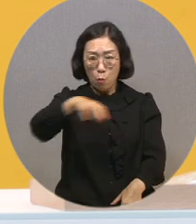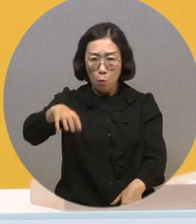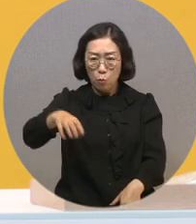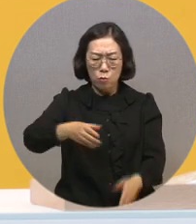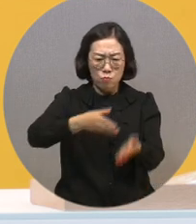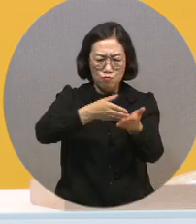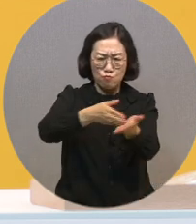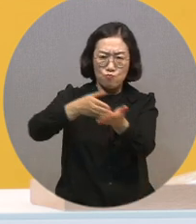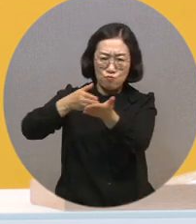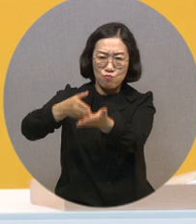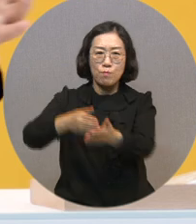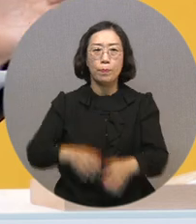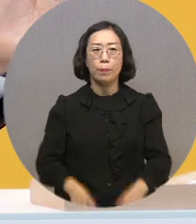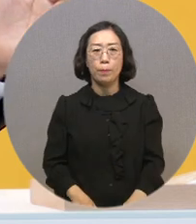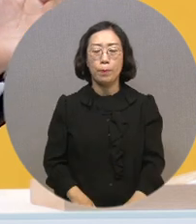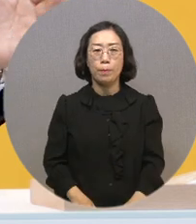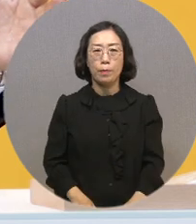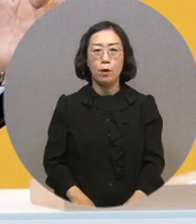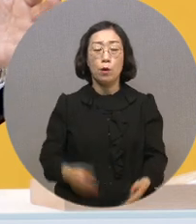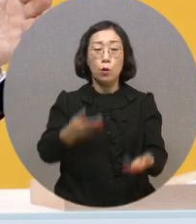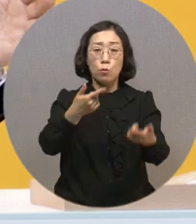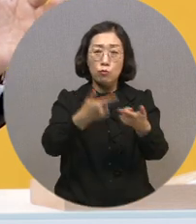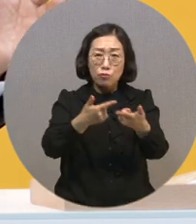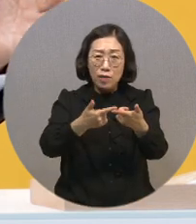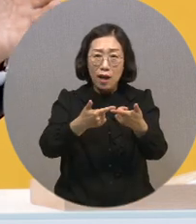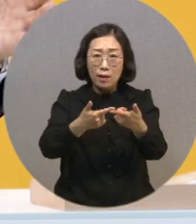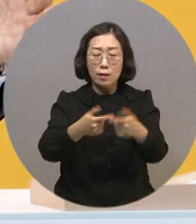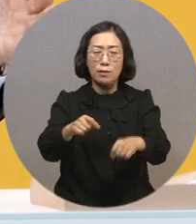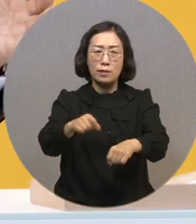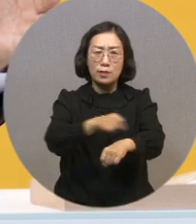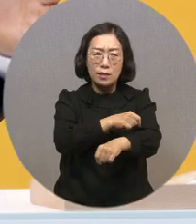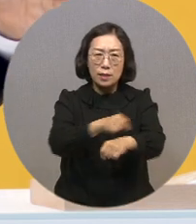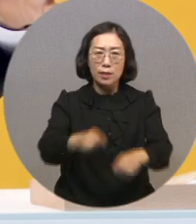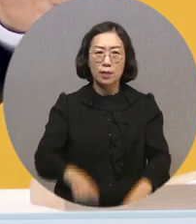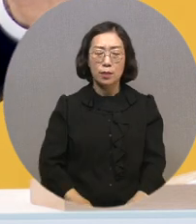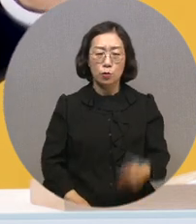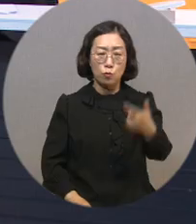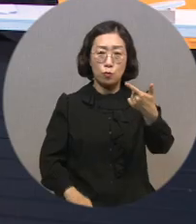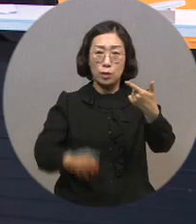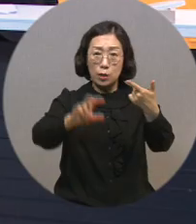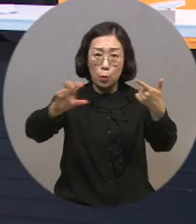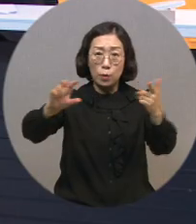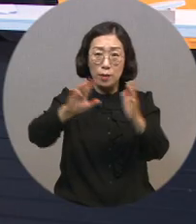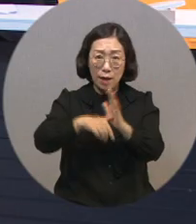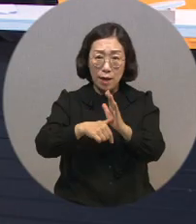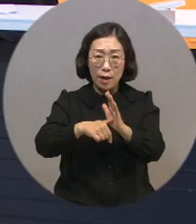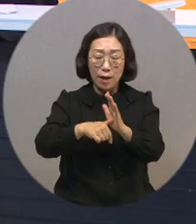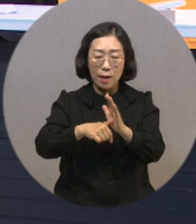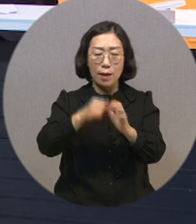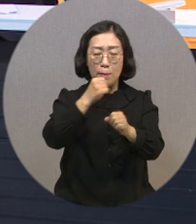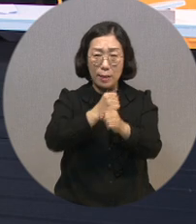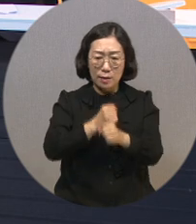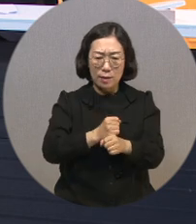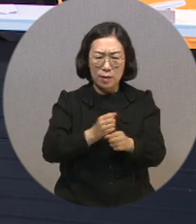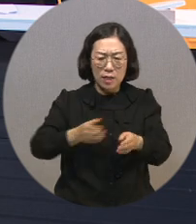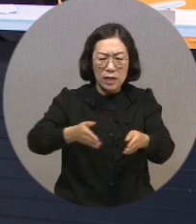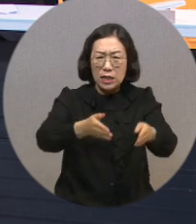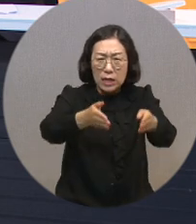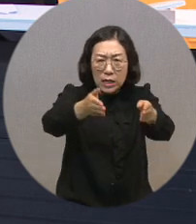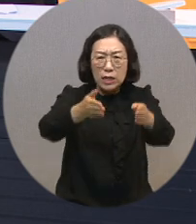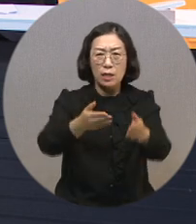이 우리 부산은 특이하게 6.25 때 만들어진 이 도시로서 네. 있다 보니까